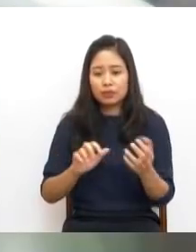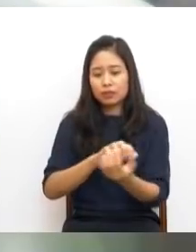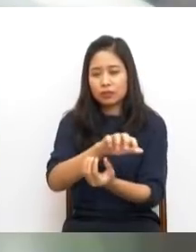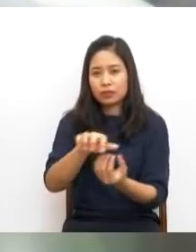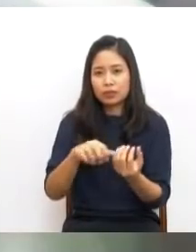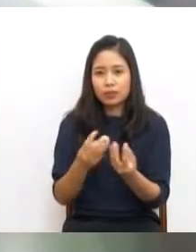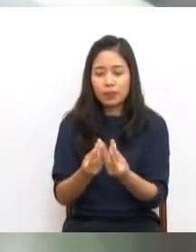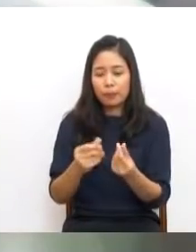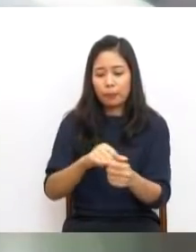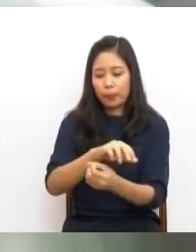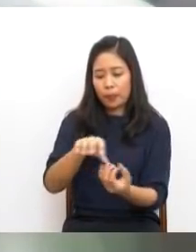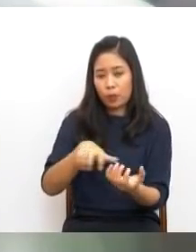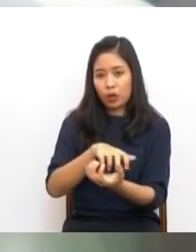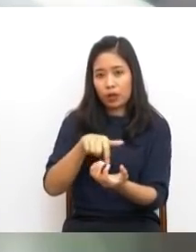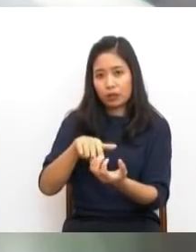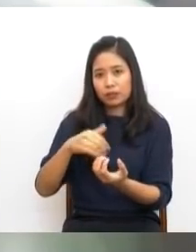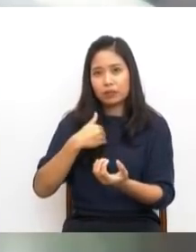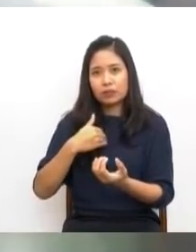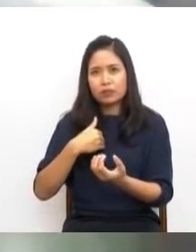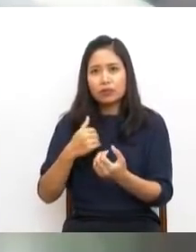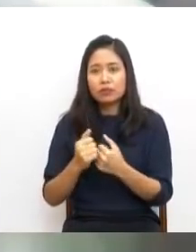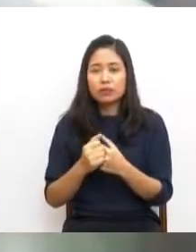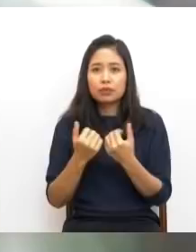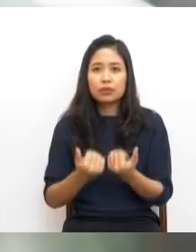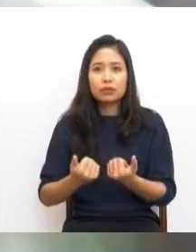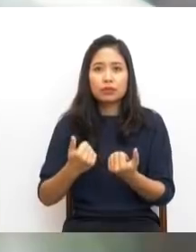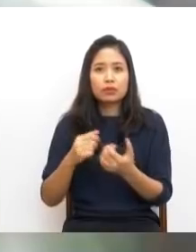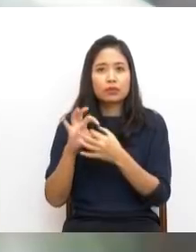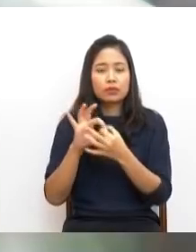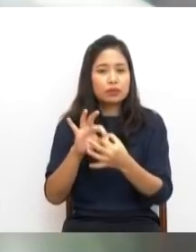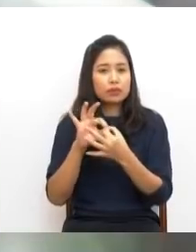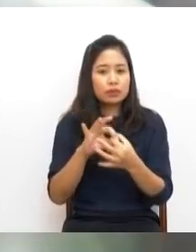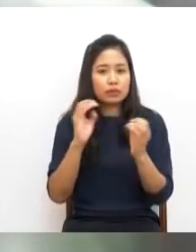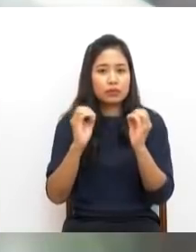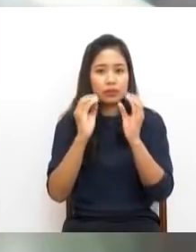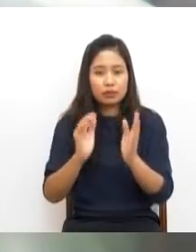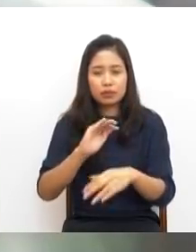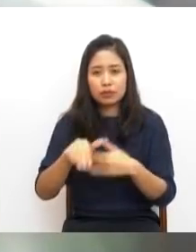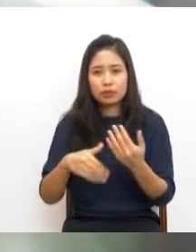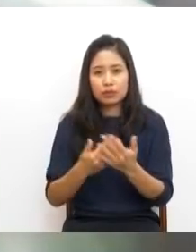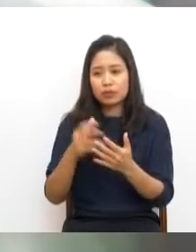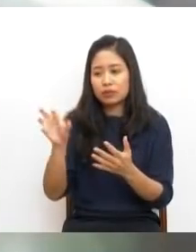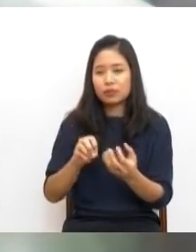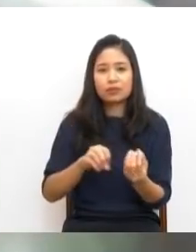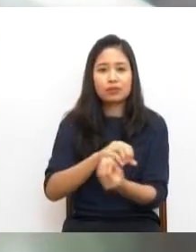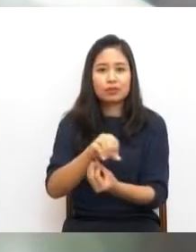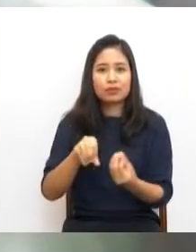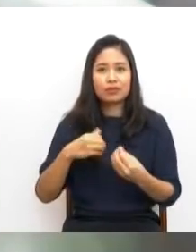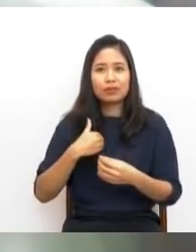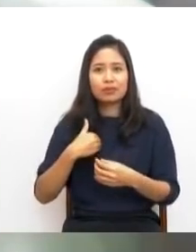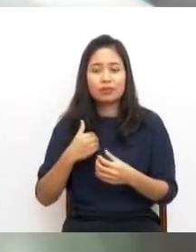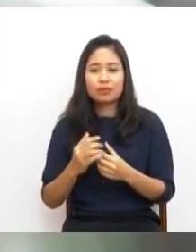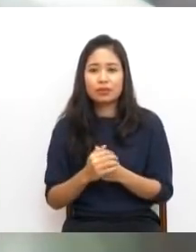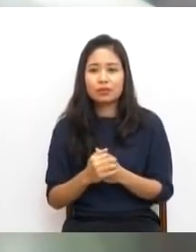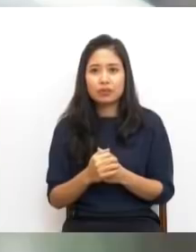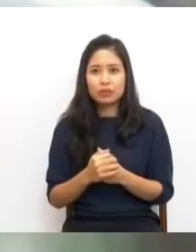นั้นไม่ว่าจะเป็นวิชาอะไรที่มีความเชื่อมโยงและเกี่ยวข้องกับคุณครูเหล่านี้ได้เนี่ยเราก็จะนำมาเสนอให้คุณครูค่ะ ซึ่ง4ครั้งวิทย